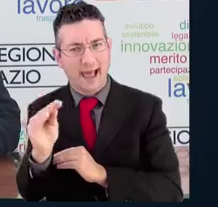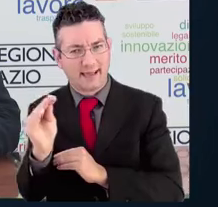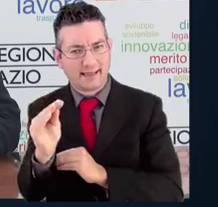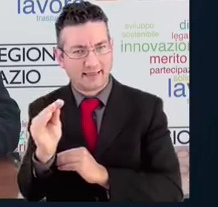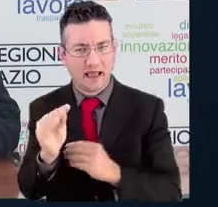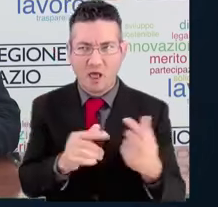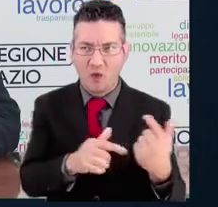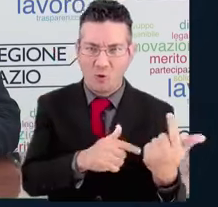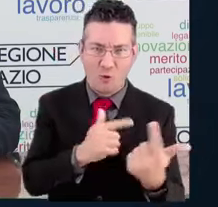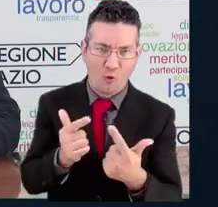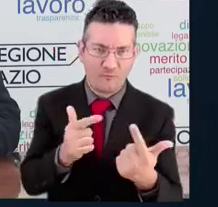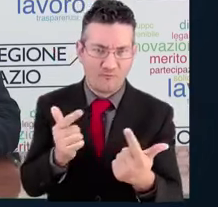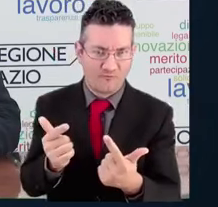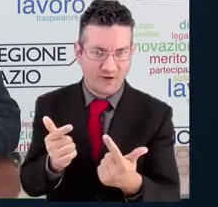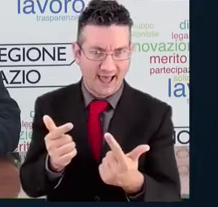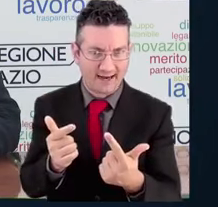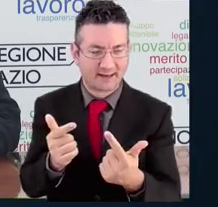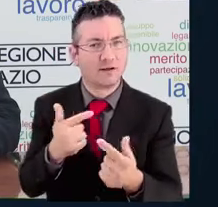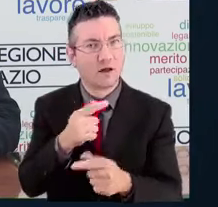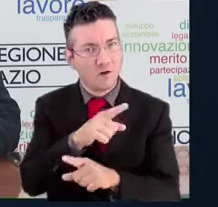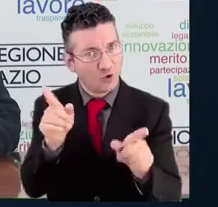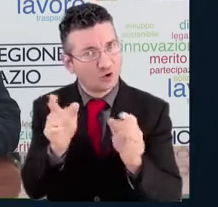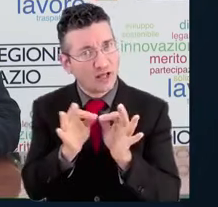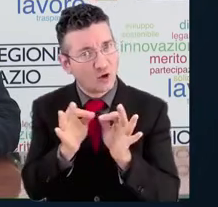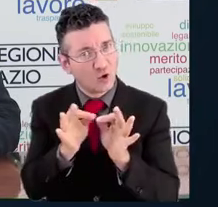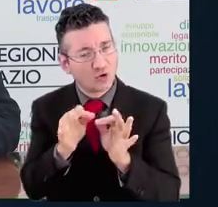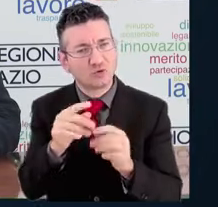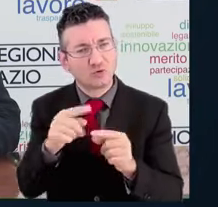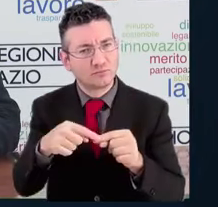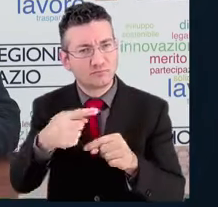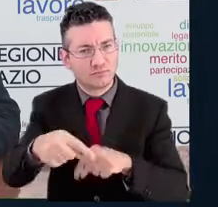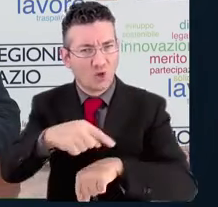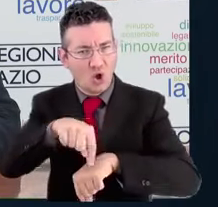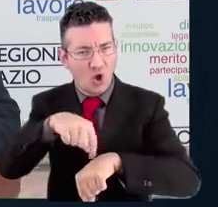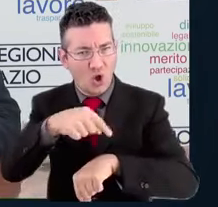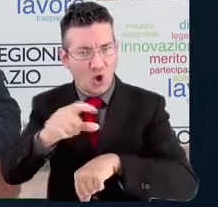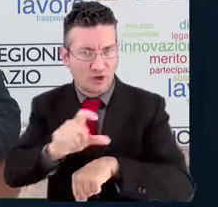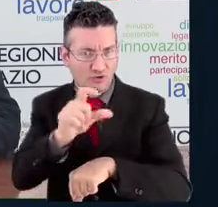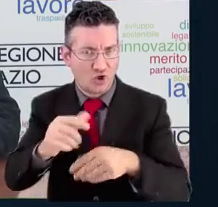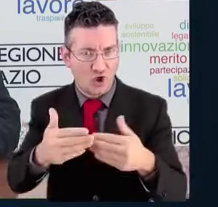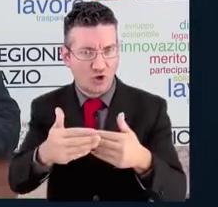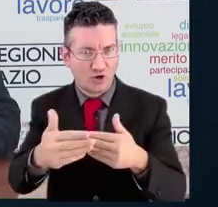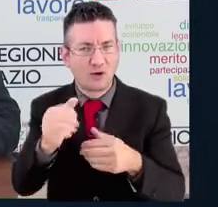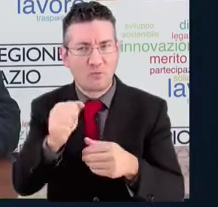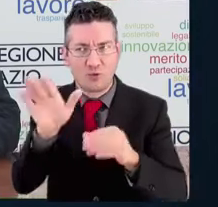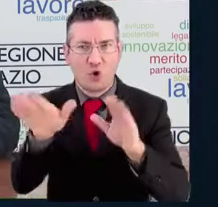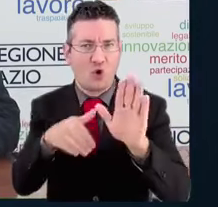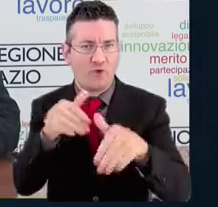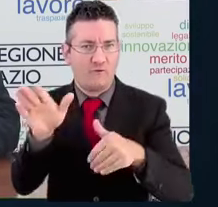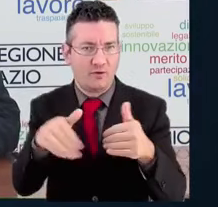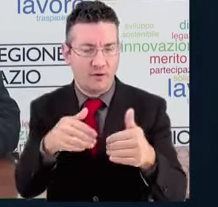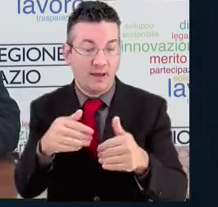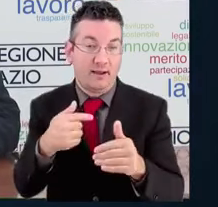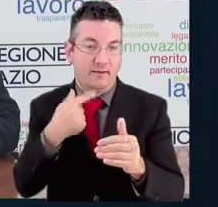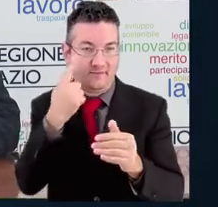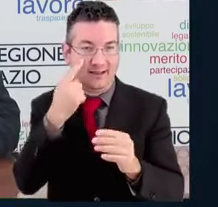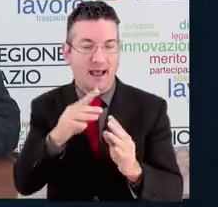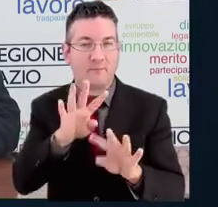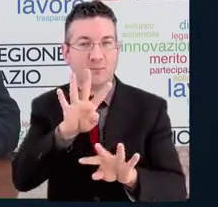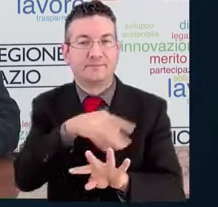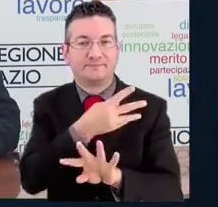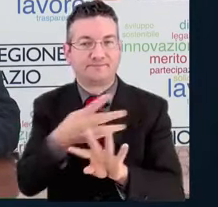accordo noi possiamo convocare nelle prossime ore nei prossimi giorni per ragioni di calendario vediamo come